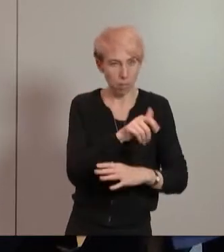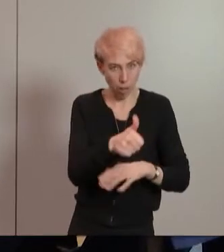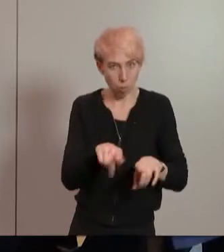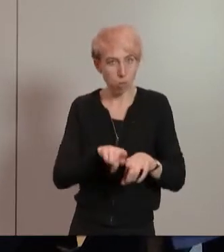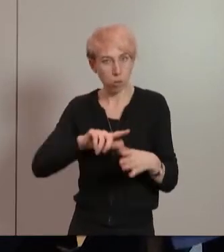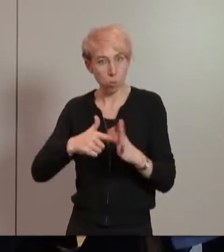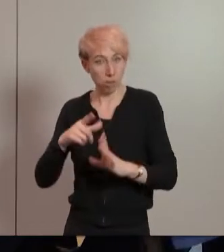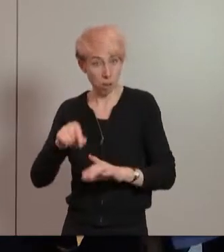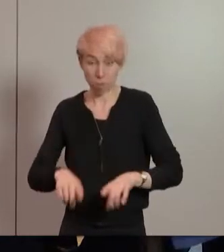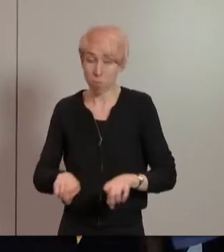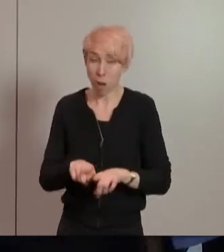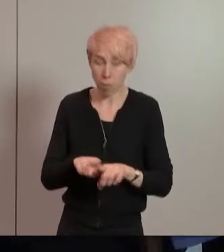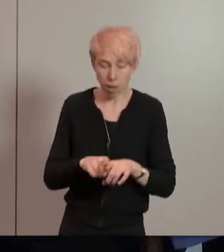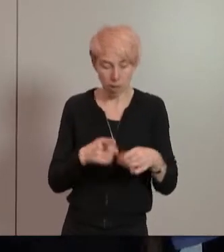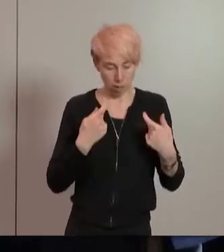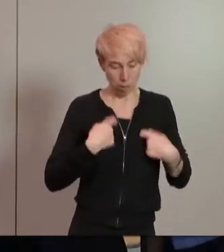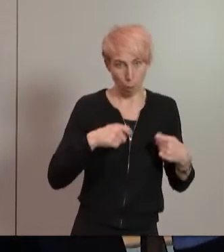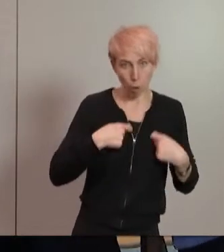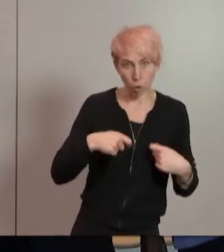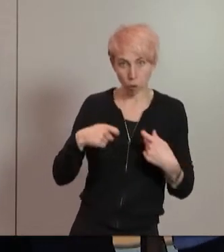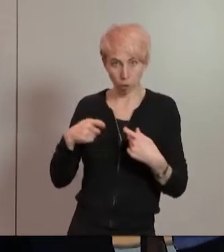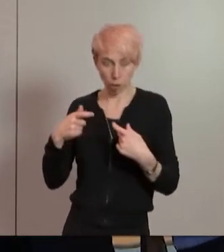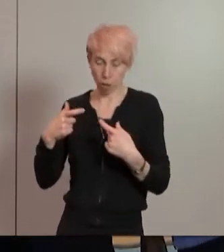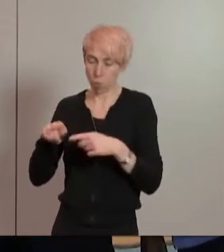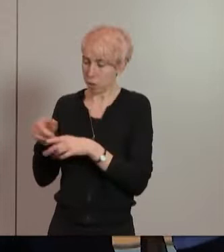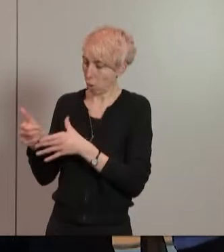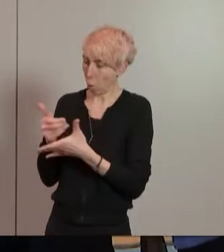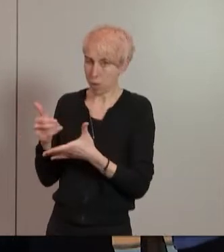avec des niveaux de dépenses et de recettes peu habituels pour une première année de mandat.